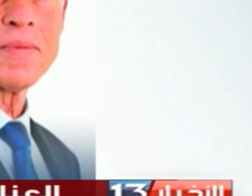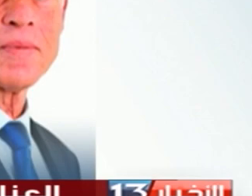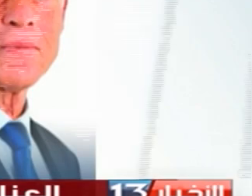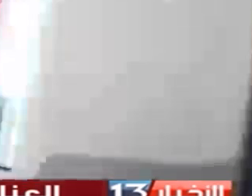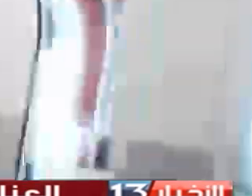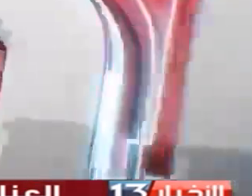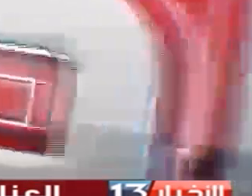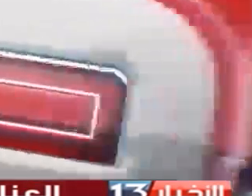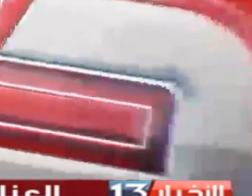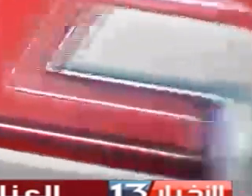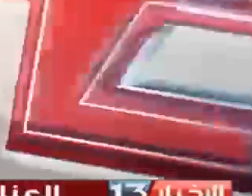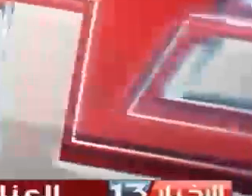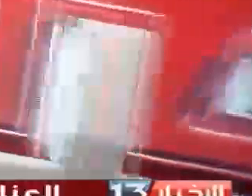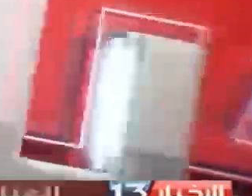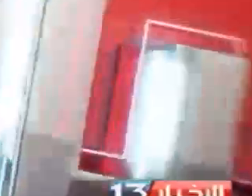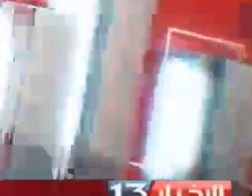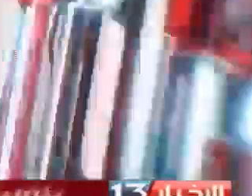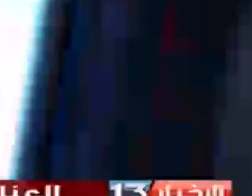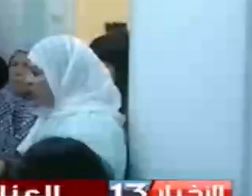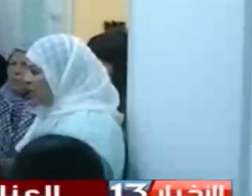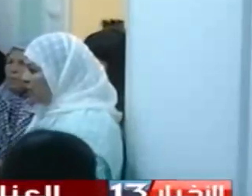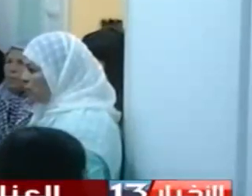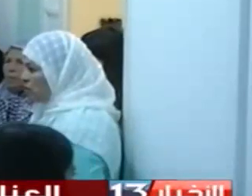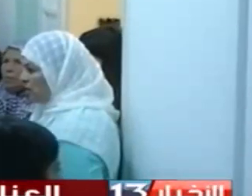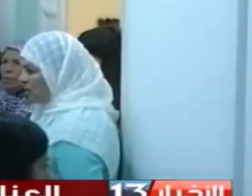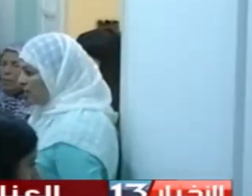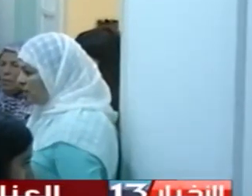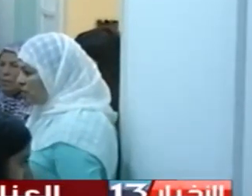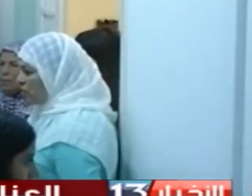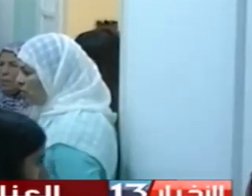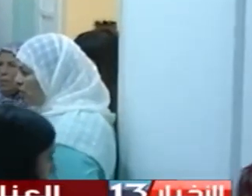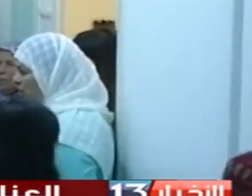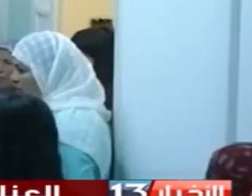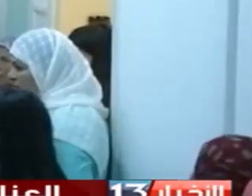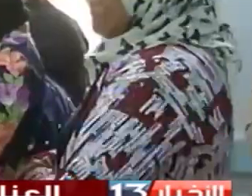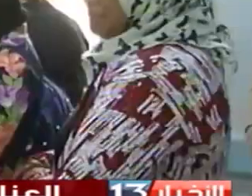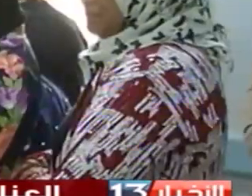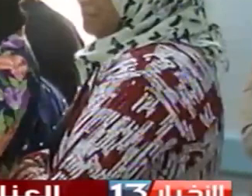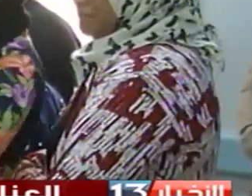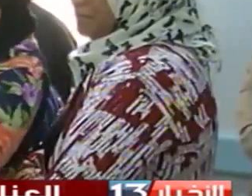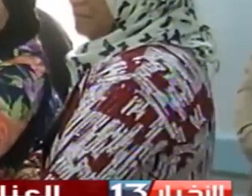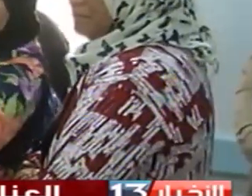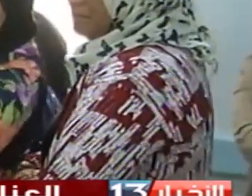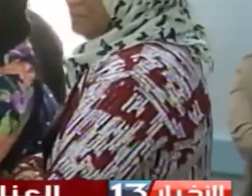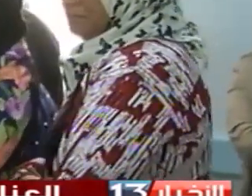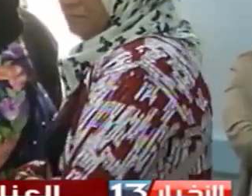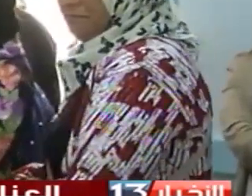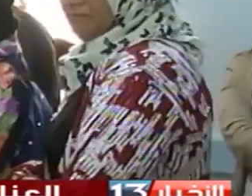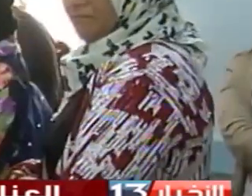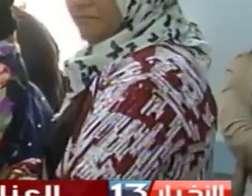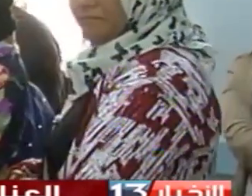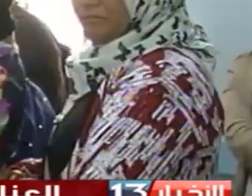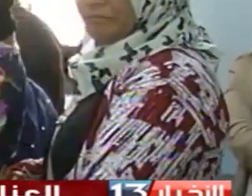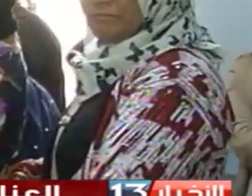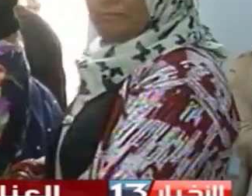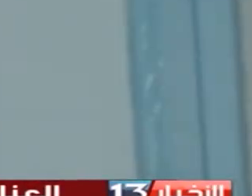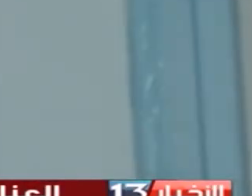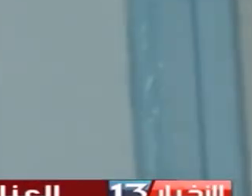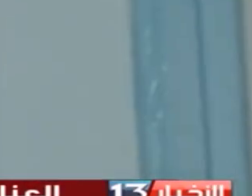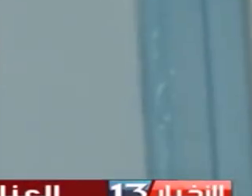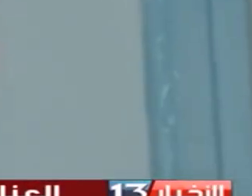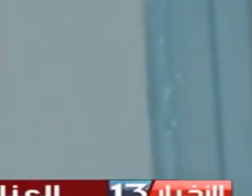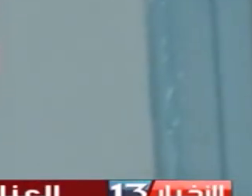جديدا للجمهوريه عدد من تمرون من تاخر المواعيد التربيه